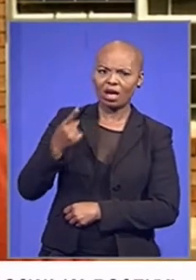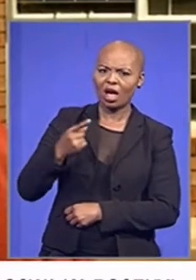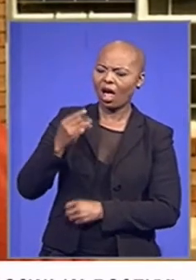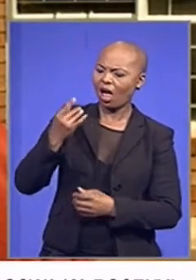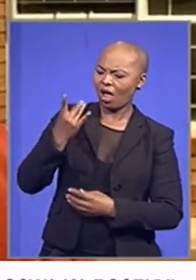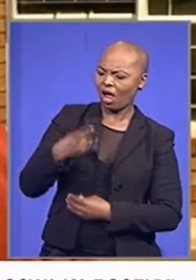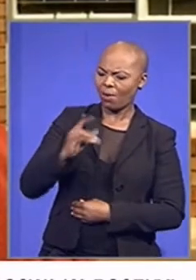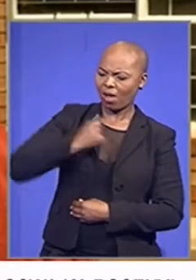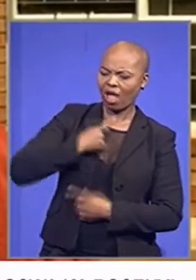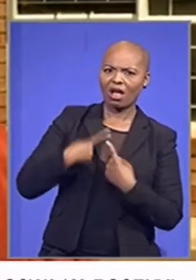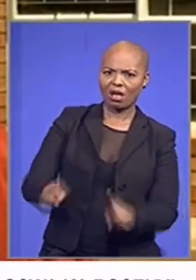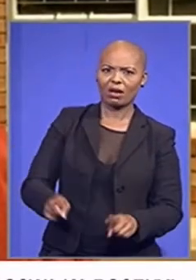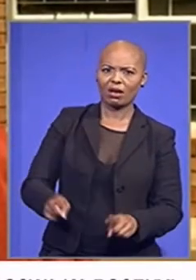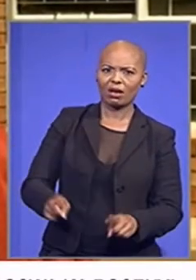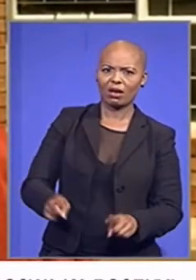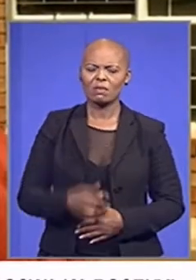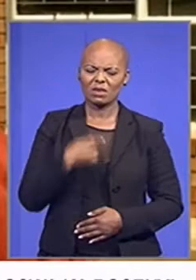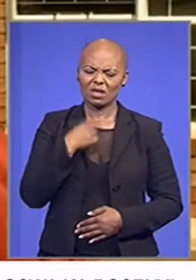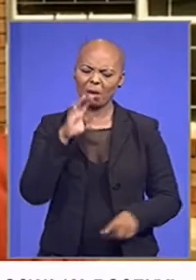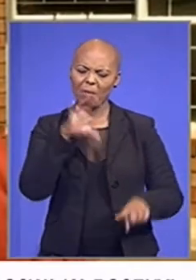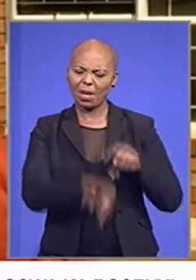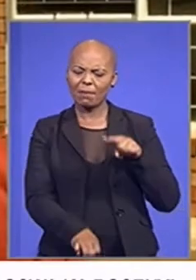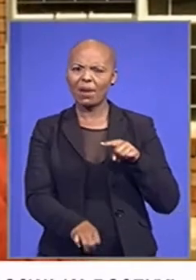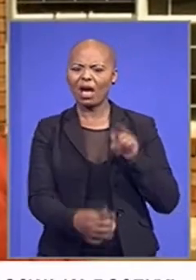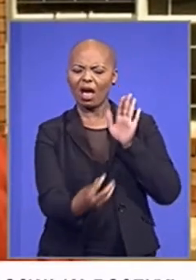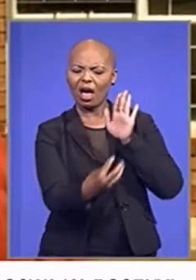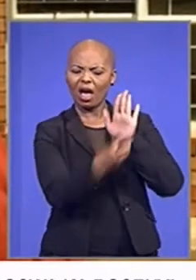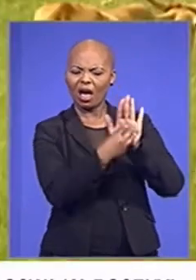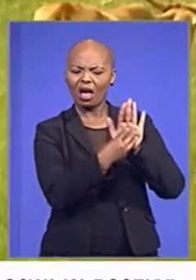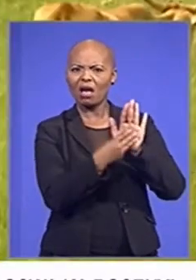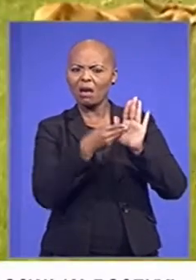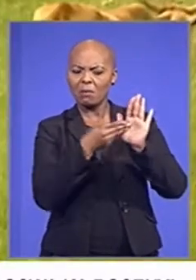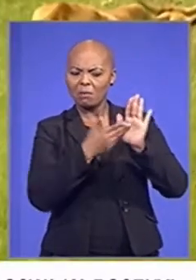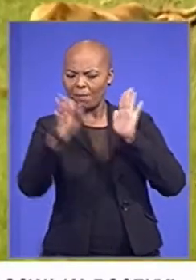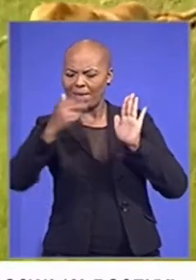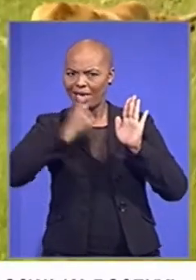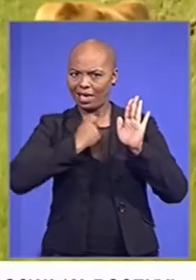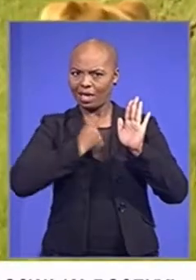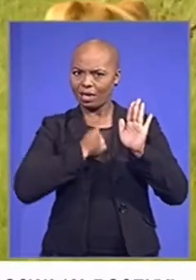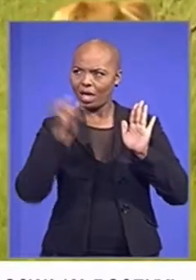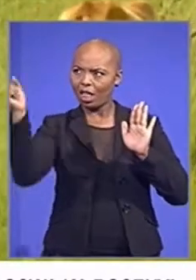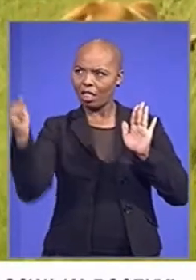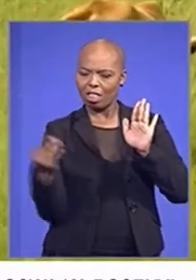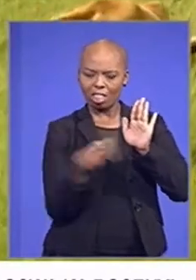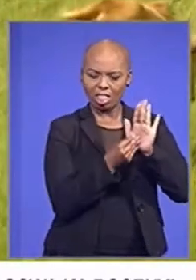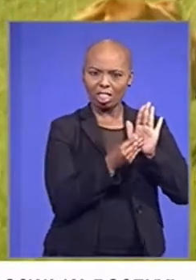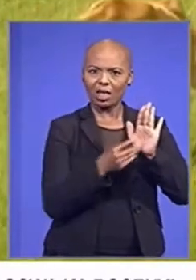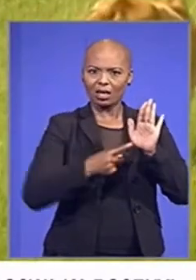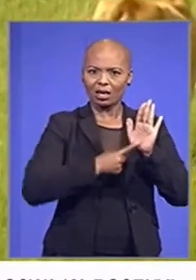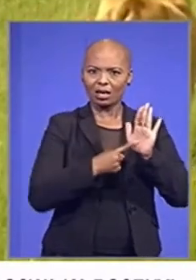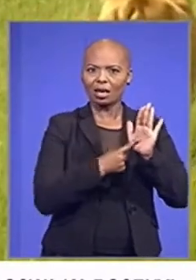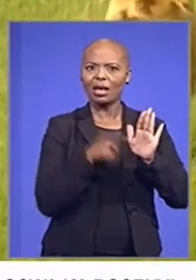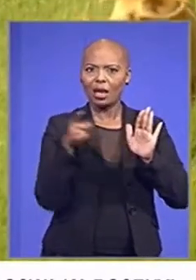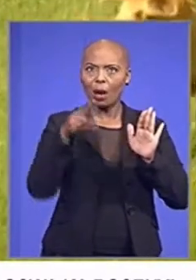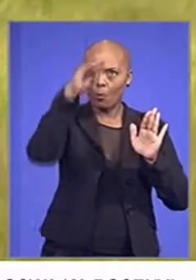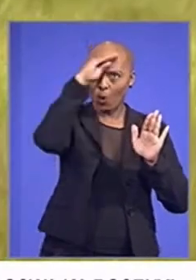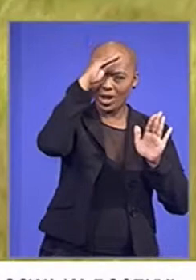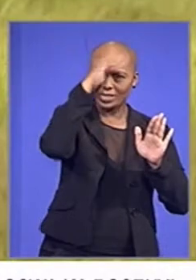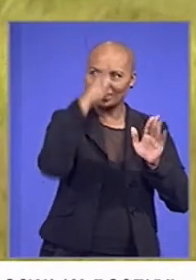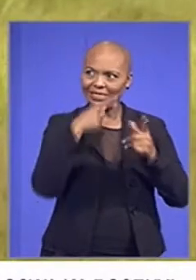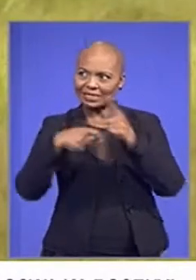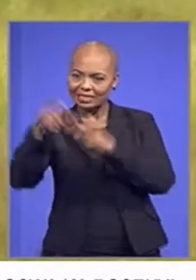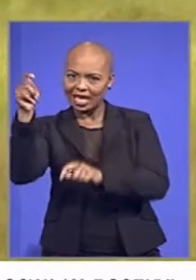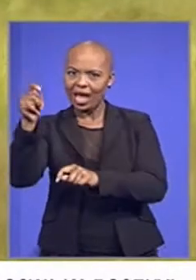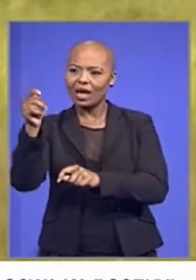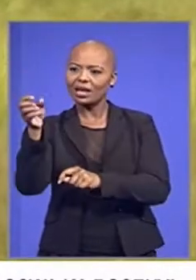ka thola hore ho beuwe tattoo ya motho mo hodima diphoofolo tsa ka. Ha ba qeta maponesa a nka diphoofolo tseo tsa ka ba diphoofolo ba di fantate mo makong.